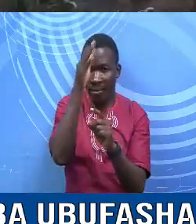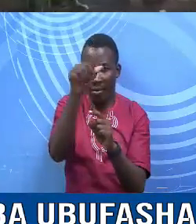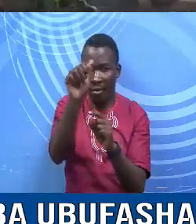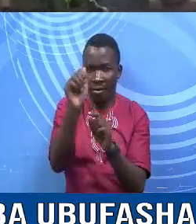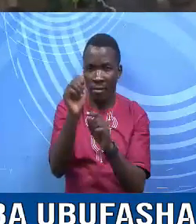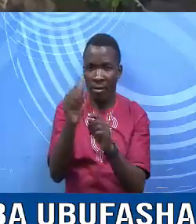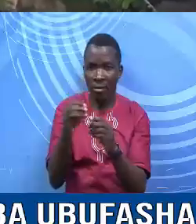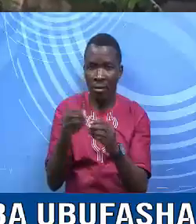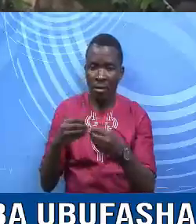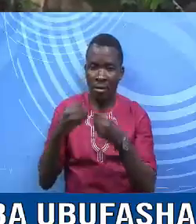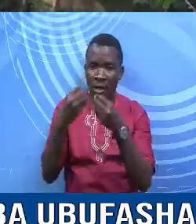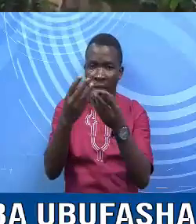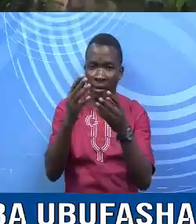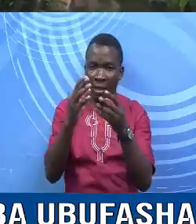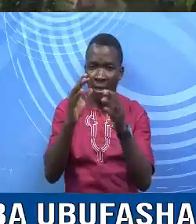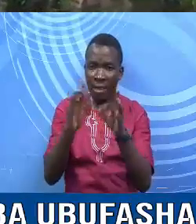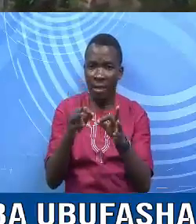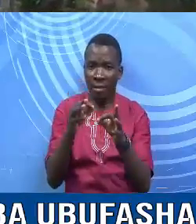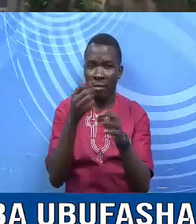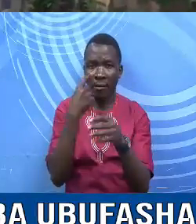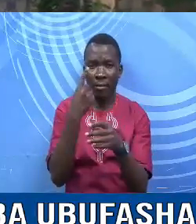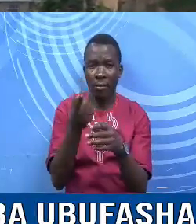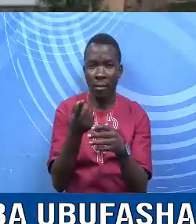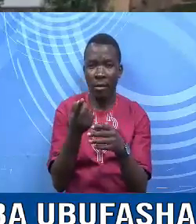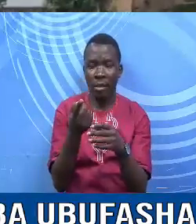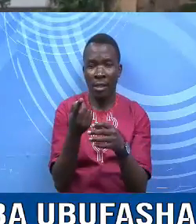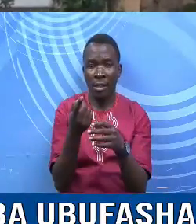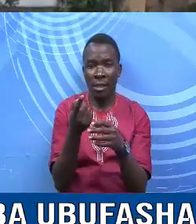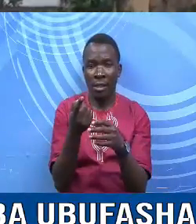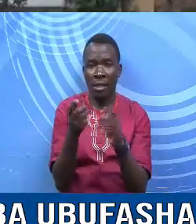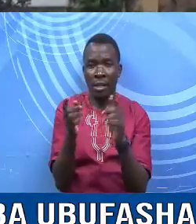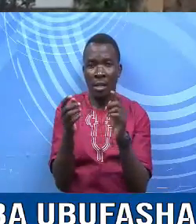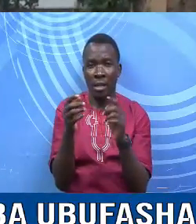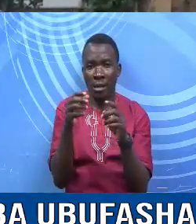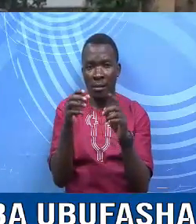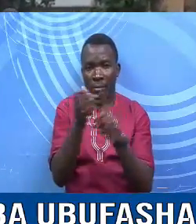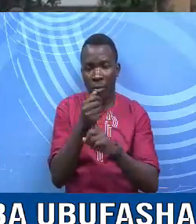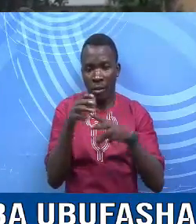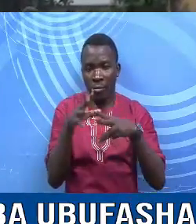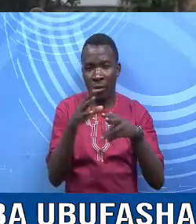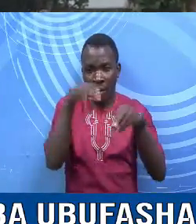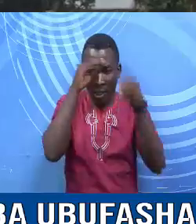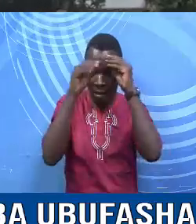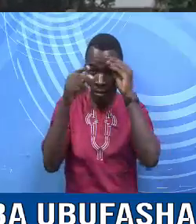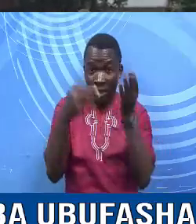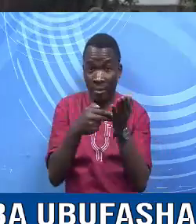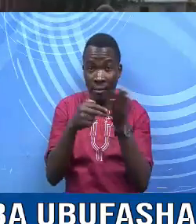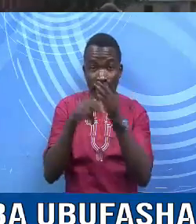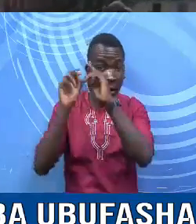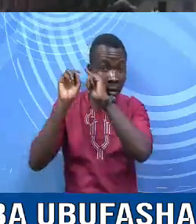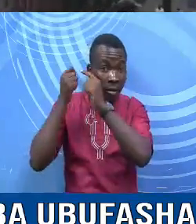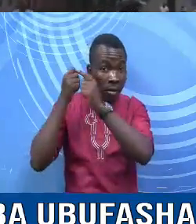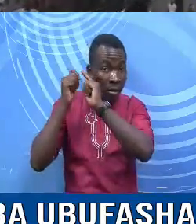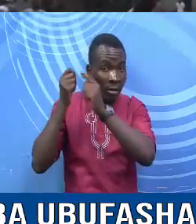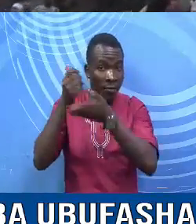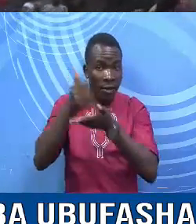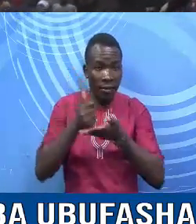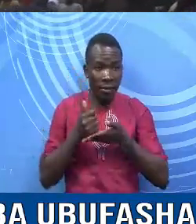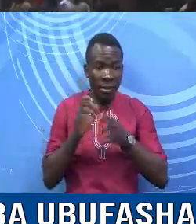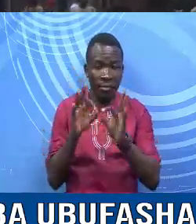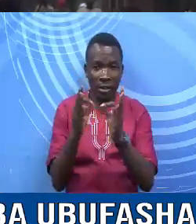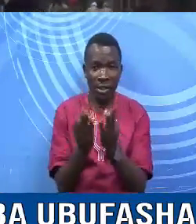babagenera babashije kubabona namusaba wenda nize nk'umwuga wo gusuka mfashiriza umuryango wanjye cyane